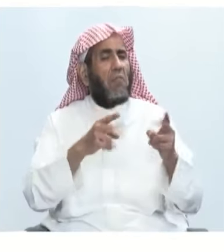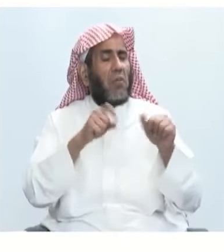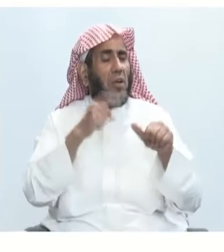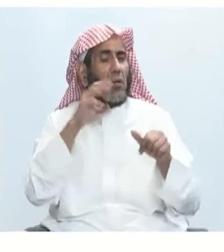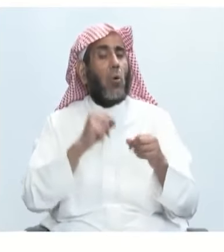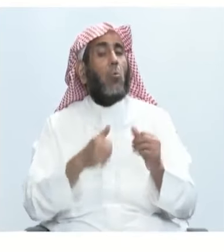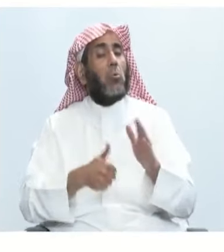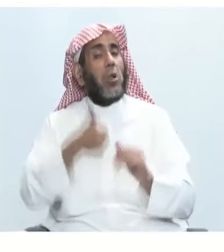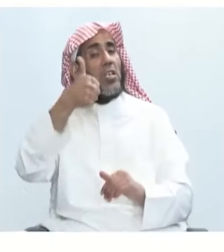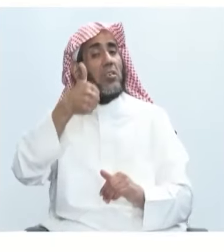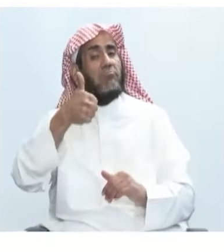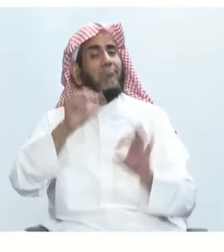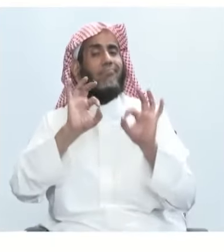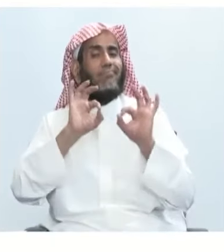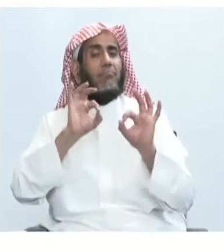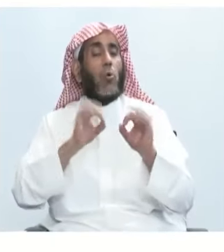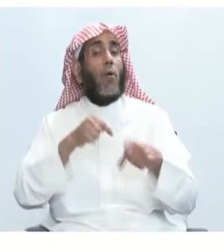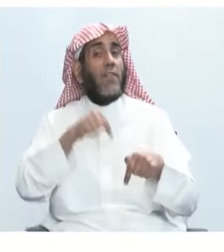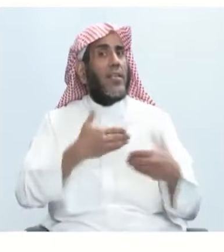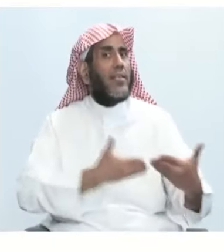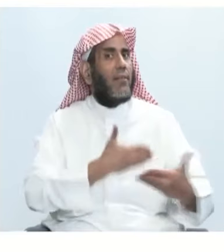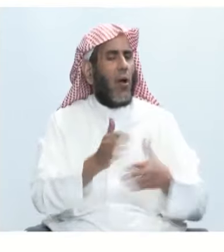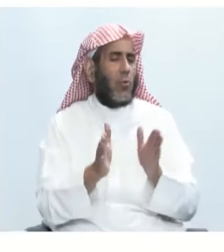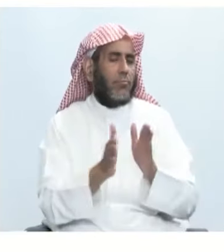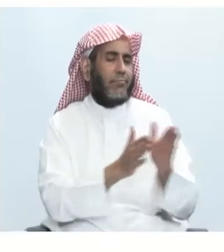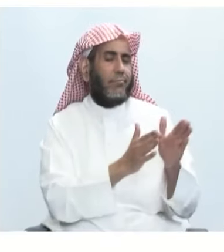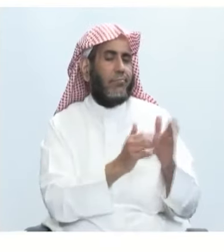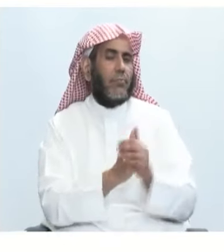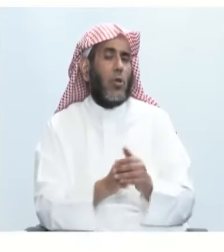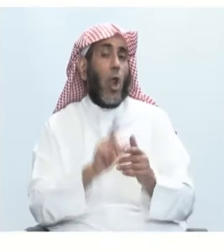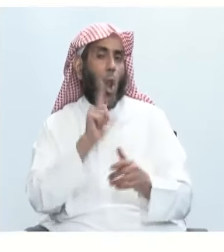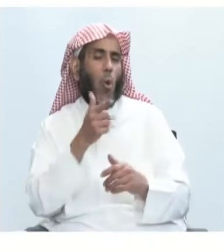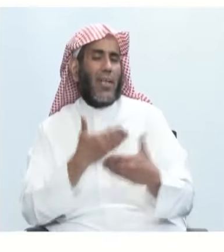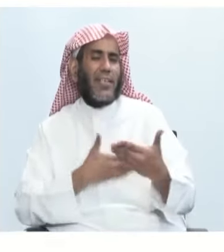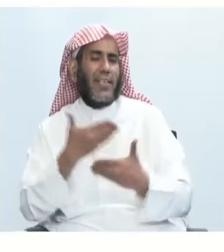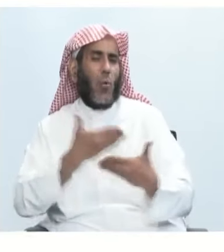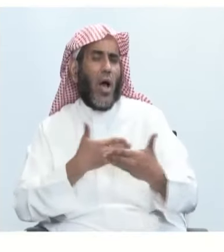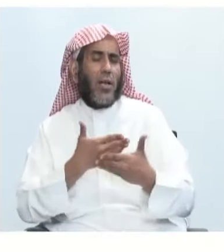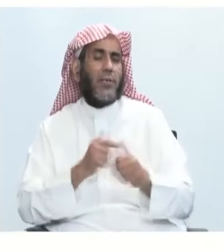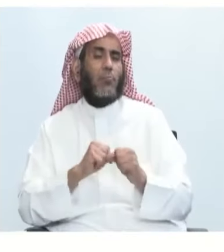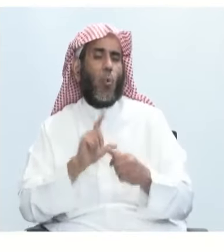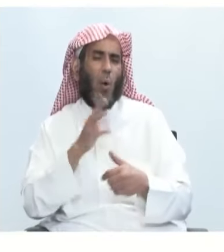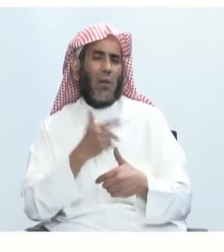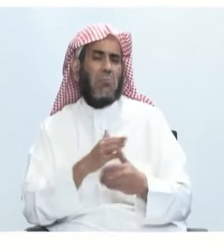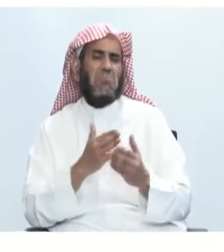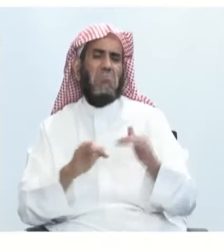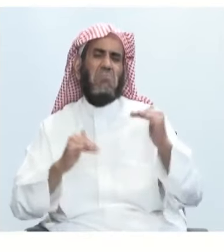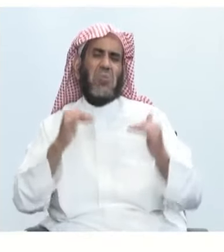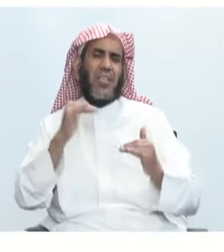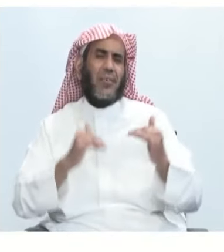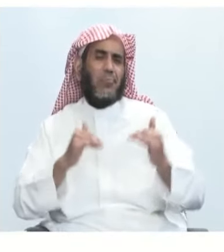وتكون ناجحه في التفاوض لغه الحوار تكون حواريه معتدله